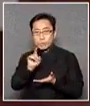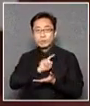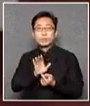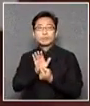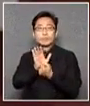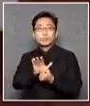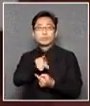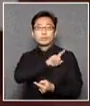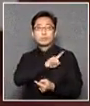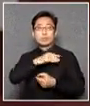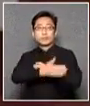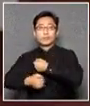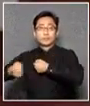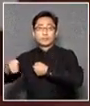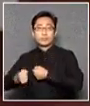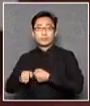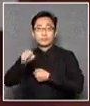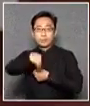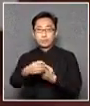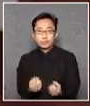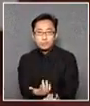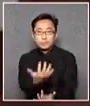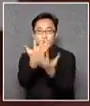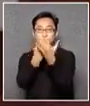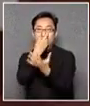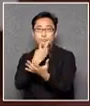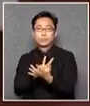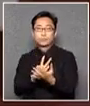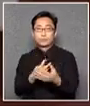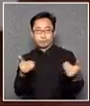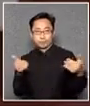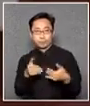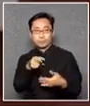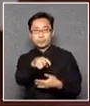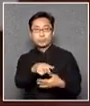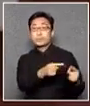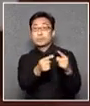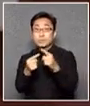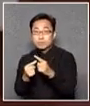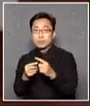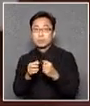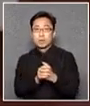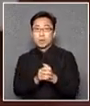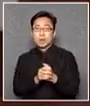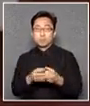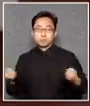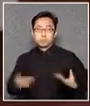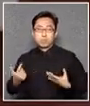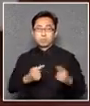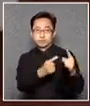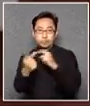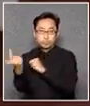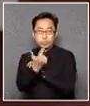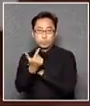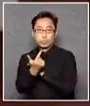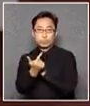防暴队和催泪弹对付争取普选的市民，终于激起滔天民愤，令街头